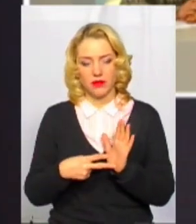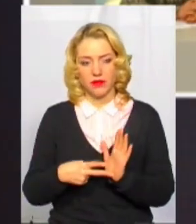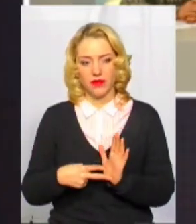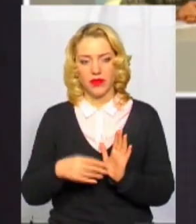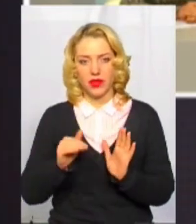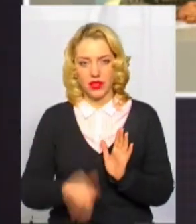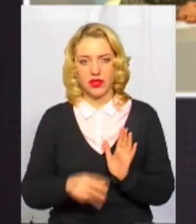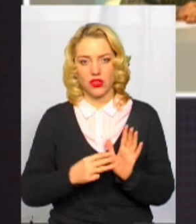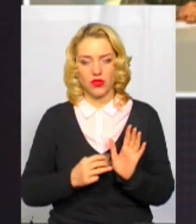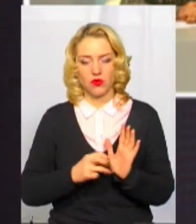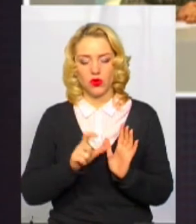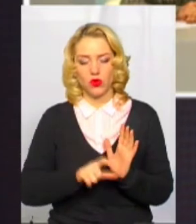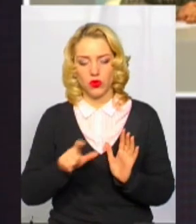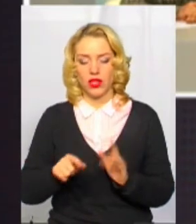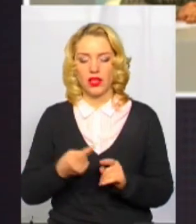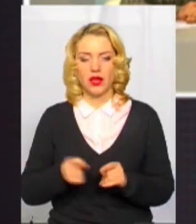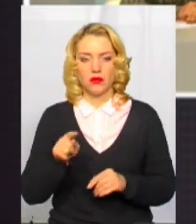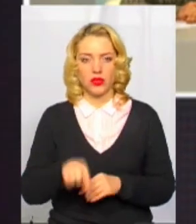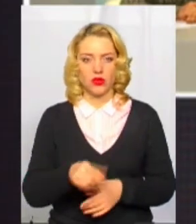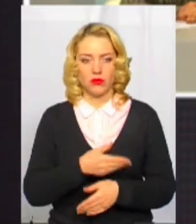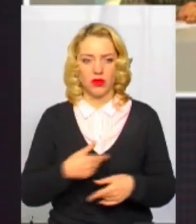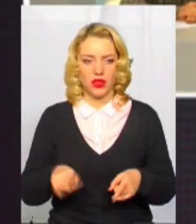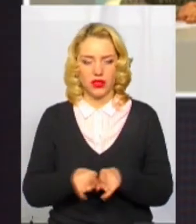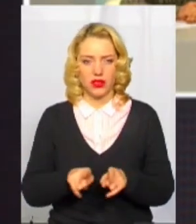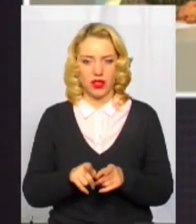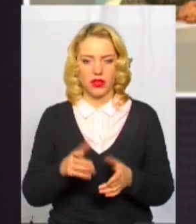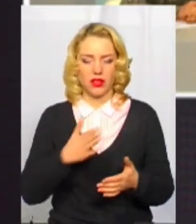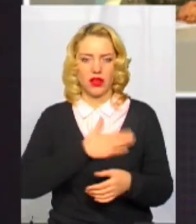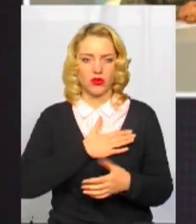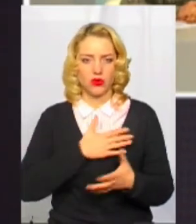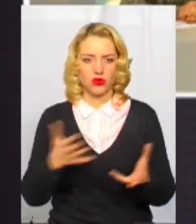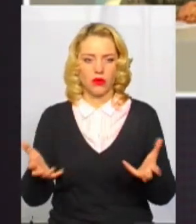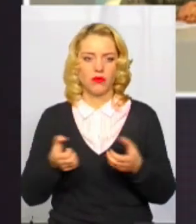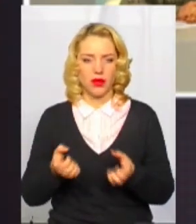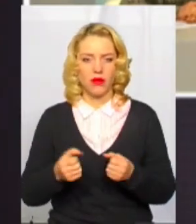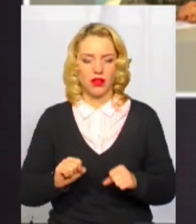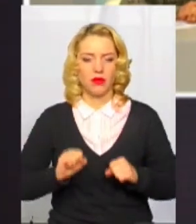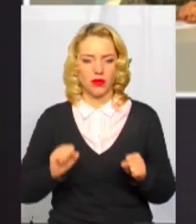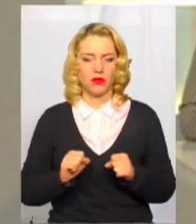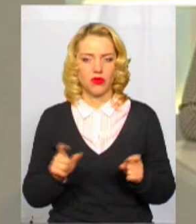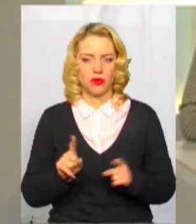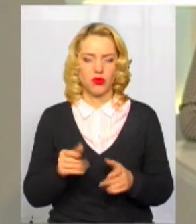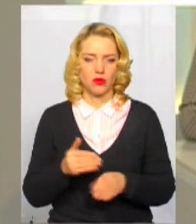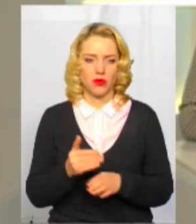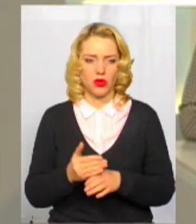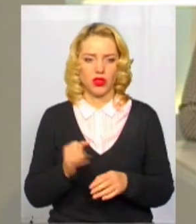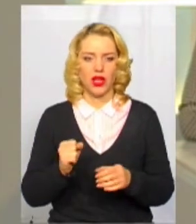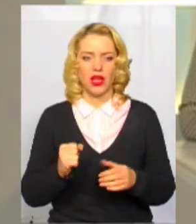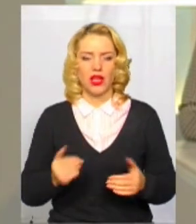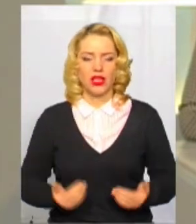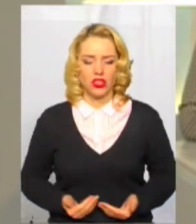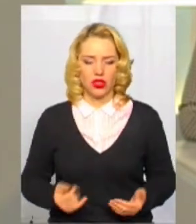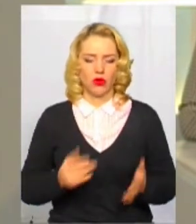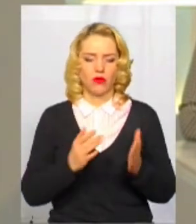7800, отак було людей. І причому ми їх настільки радушно приймали, питалися в чомусь допомогти, і житлом, і гуртожитком,